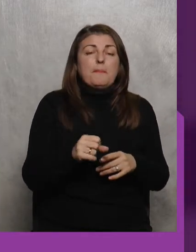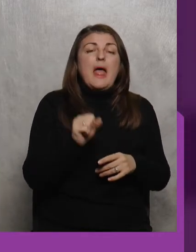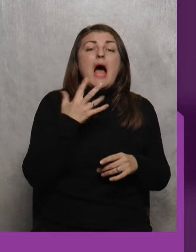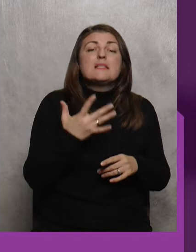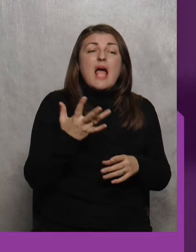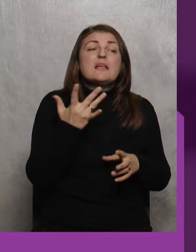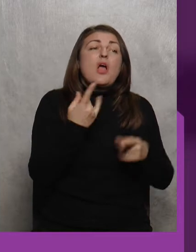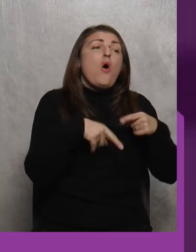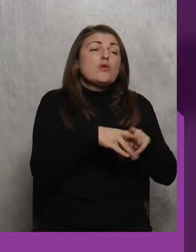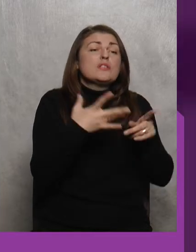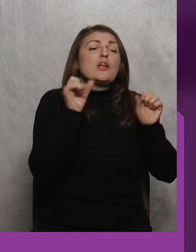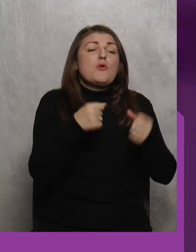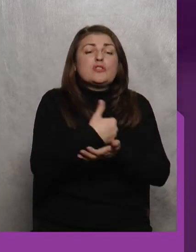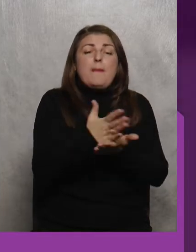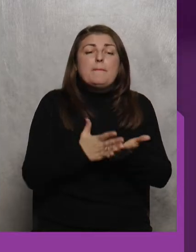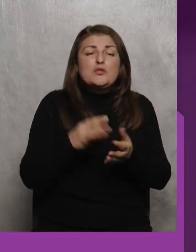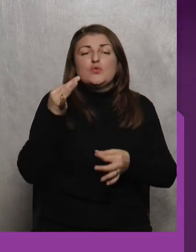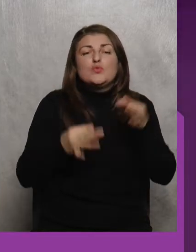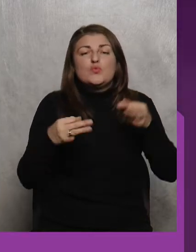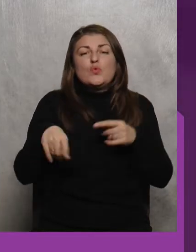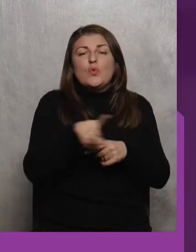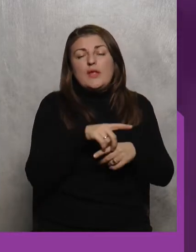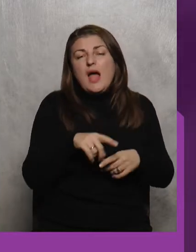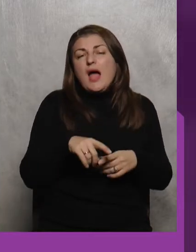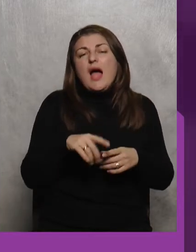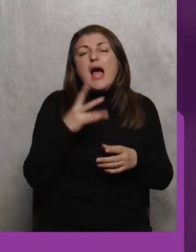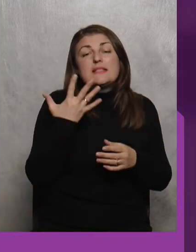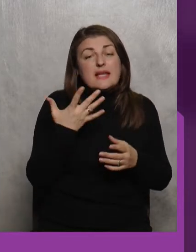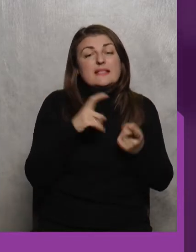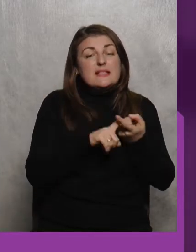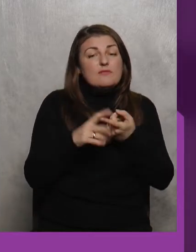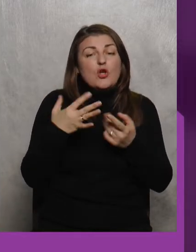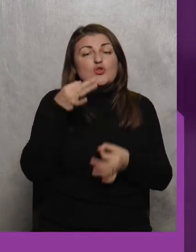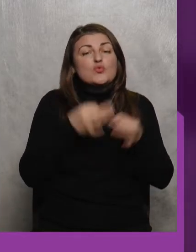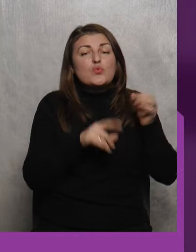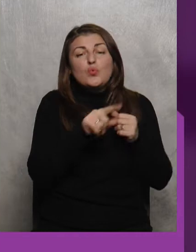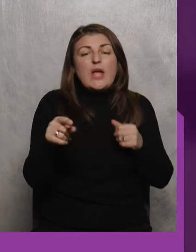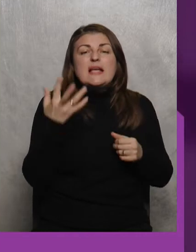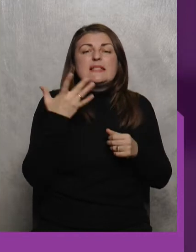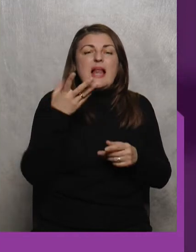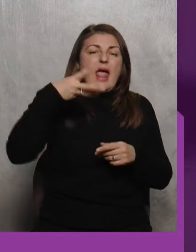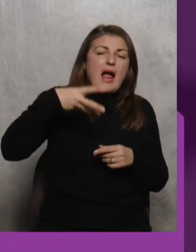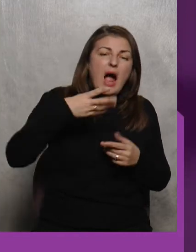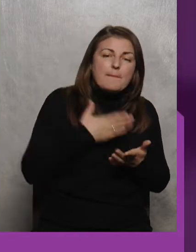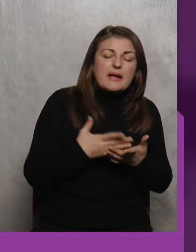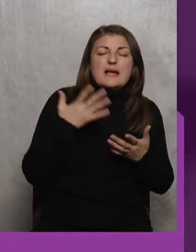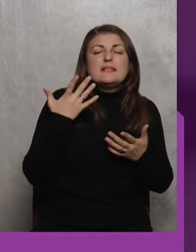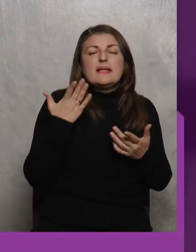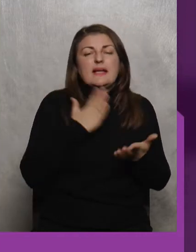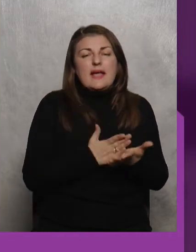скільки організатори можуть забезпечити суддями? Скільки є? Да, а, скільки є суддів, так? Скільки суддів є, скільки камер є, скільки